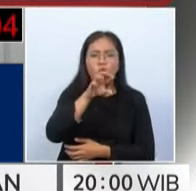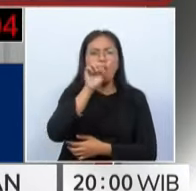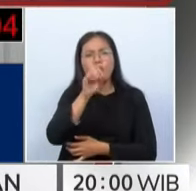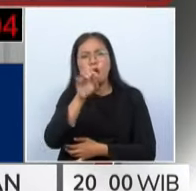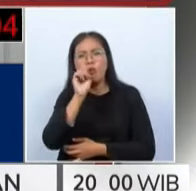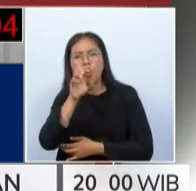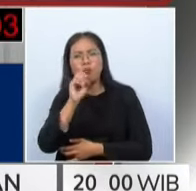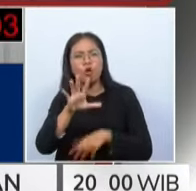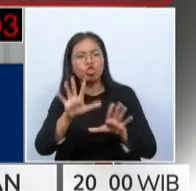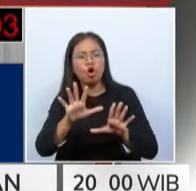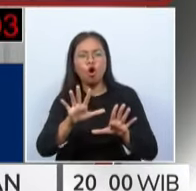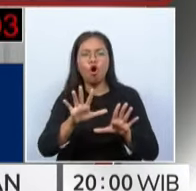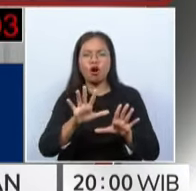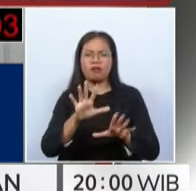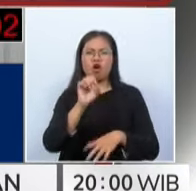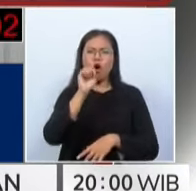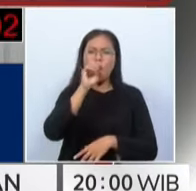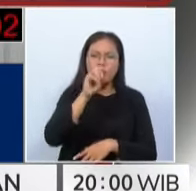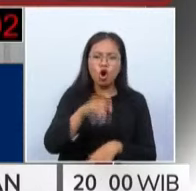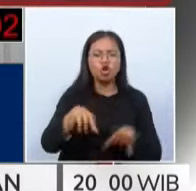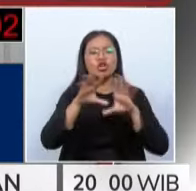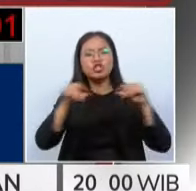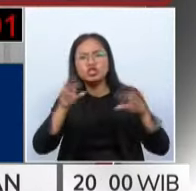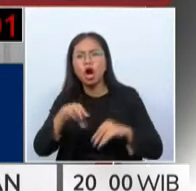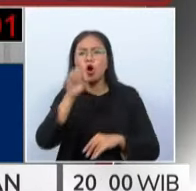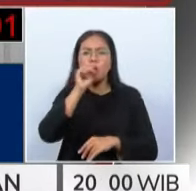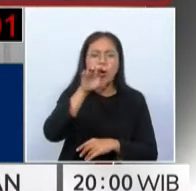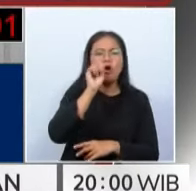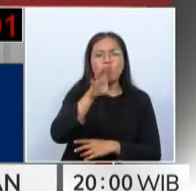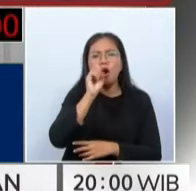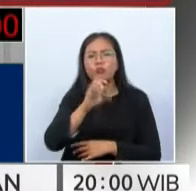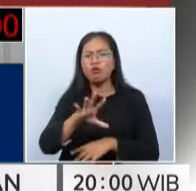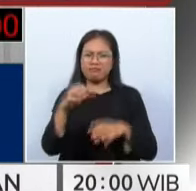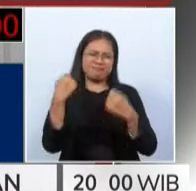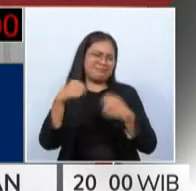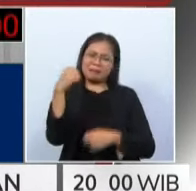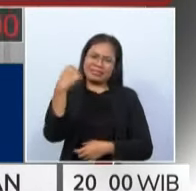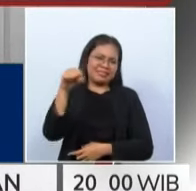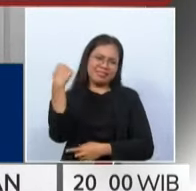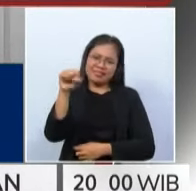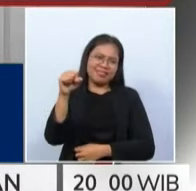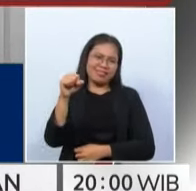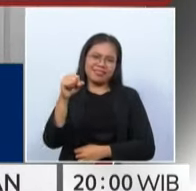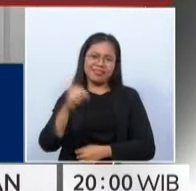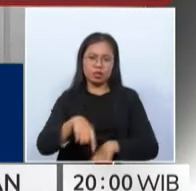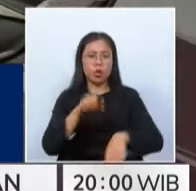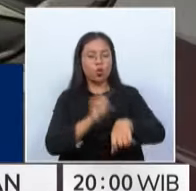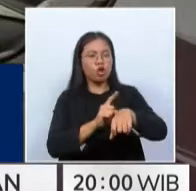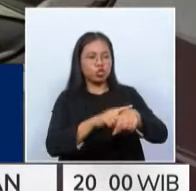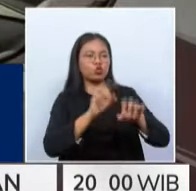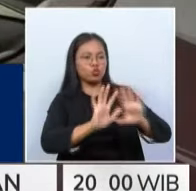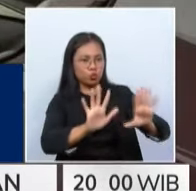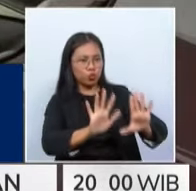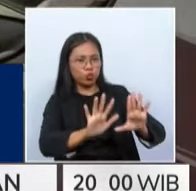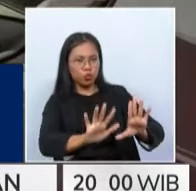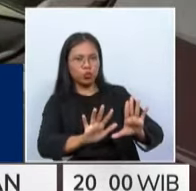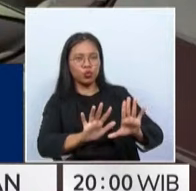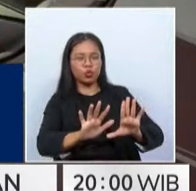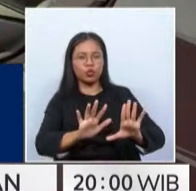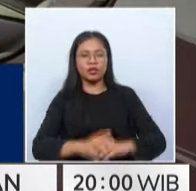omomom kerjanya omon saja gak bisa tidak bisa waktu habis